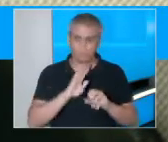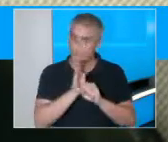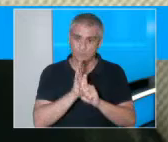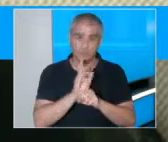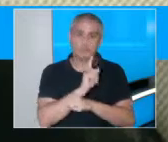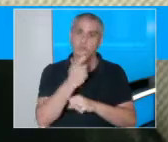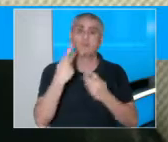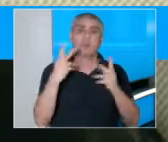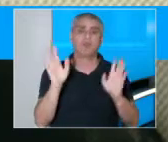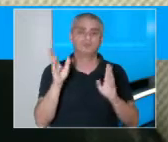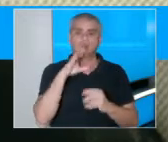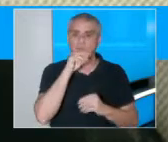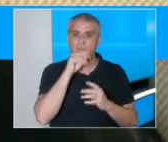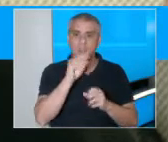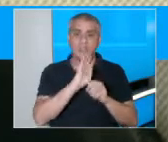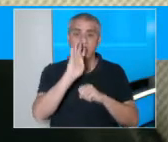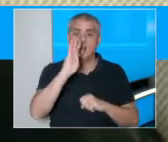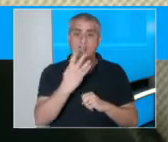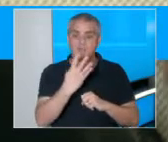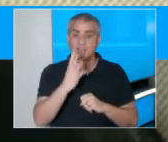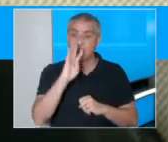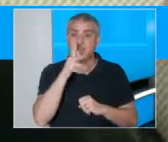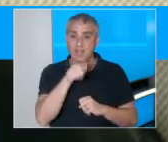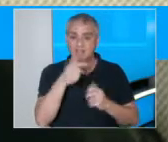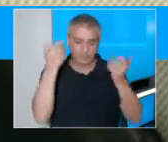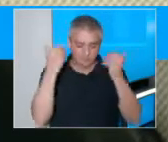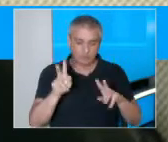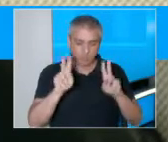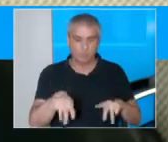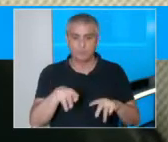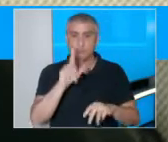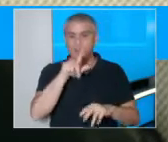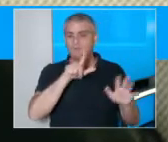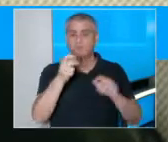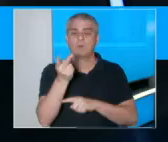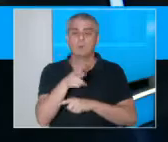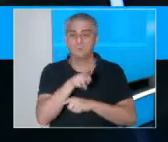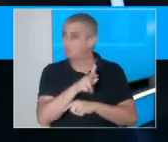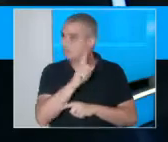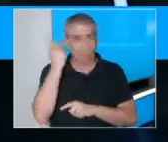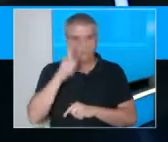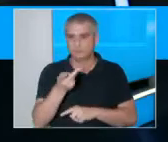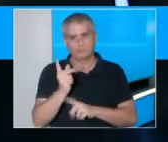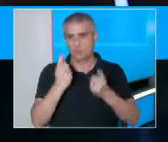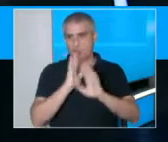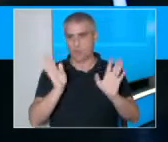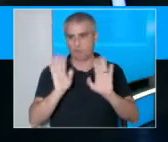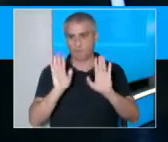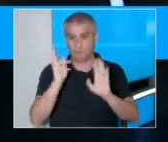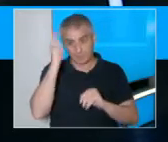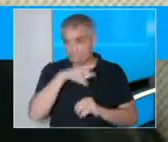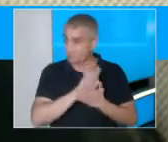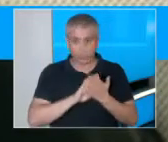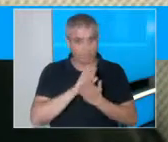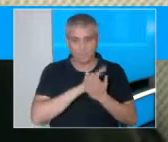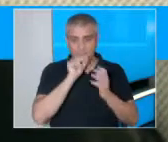בקורונה בתקופתנו, לא משנה. בוא נדבר על הגל הרביעי, על הגל הרביעי כישלון מוחלט של 1,700 מתים, שלא היו צריכים לקרות, תבינו את זה. אף אחד